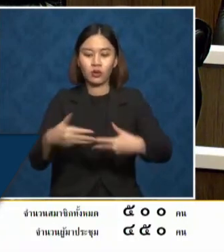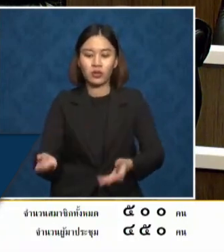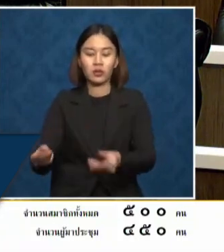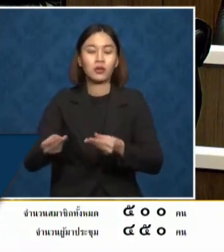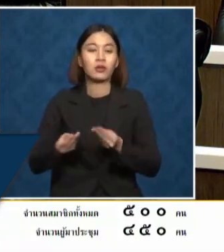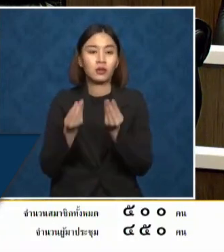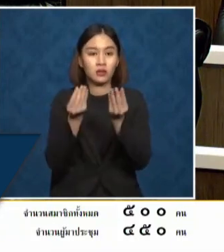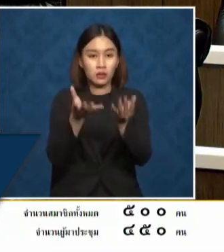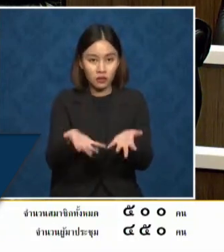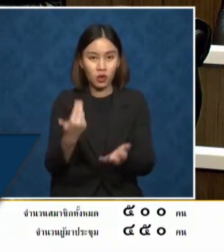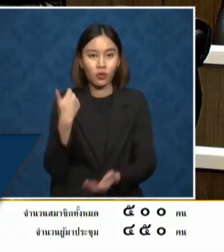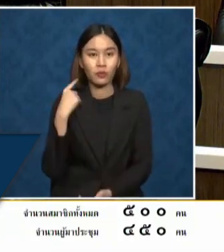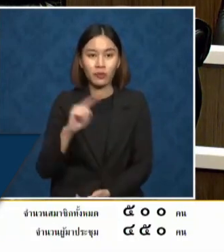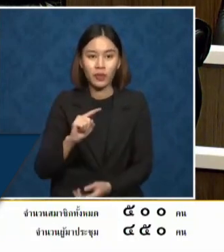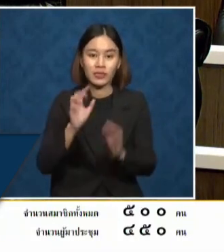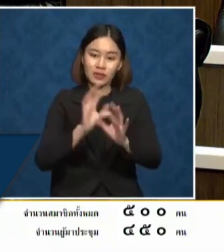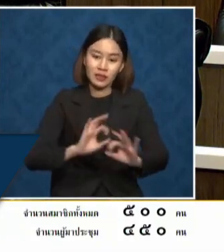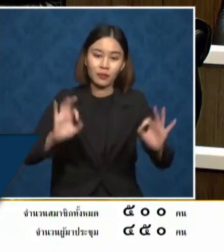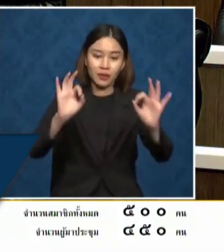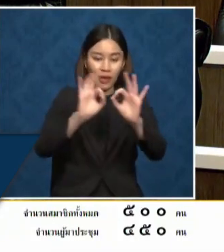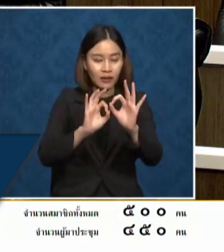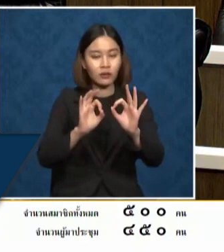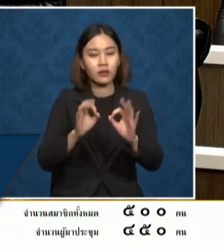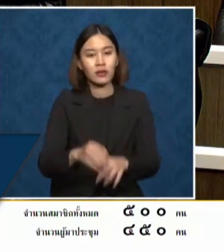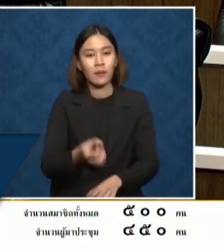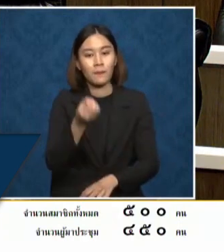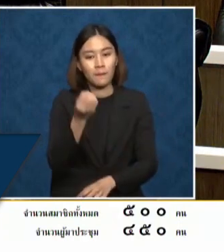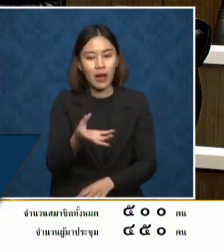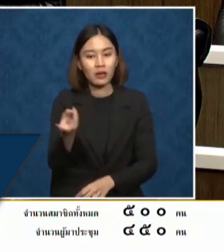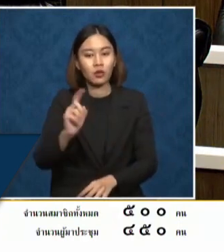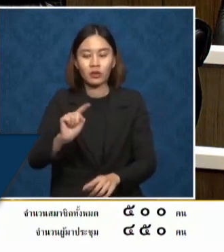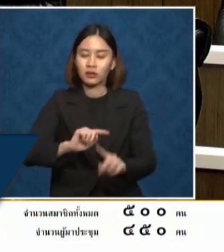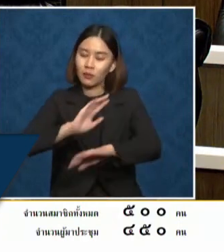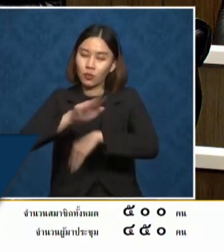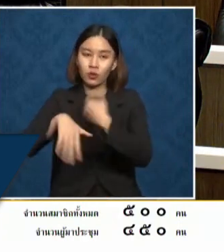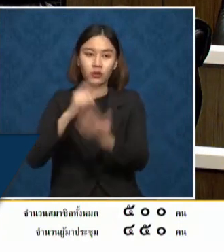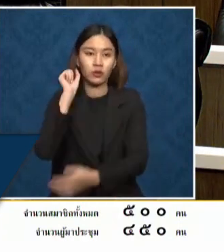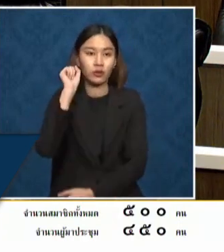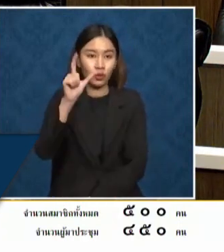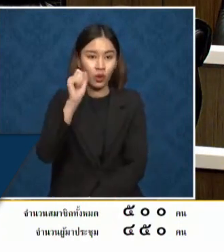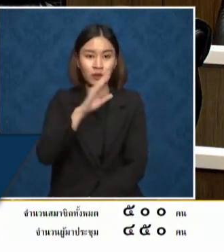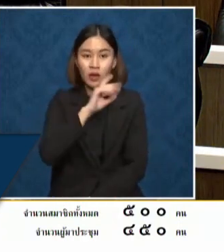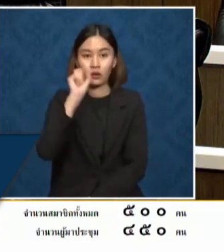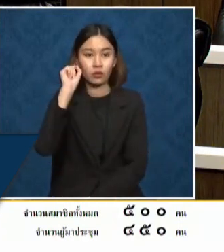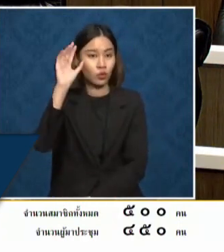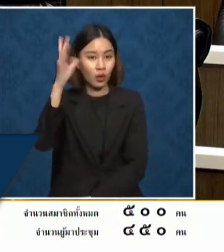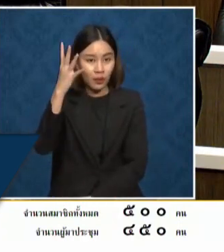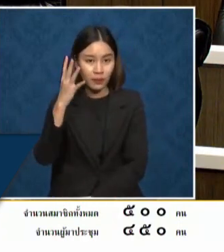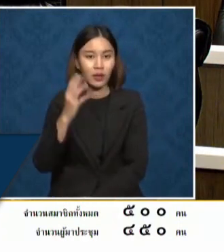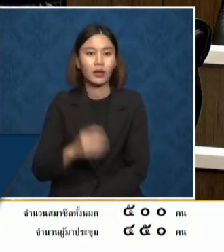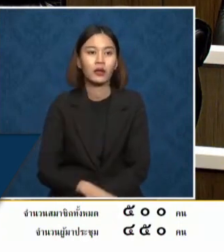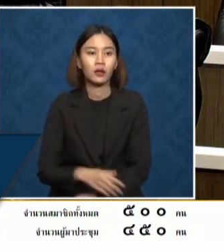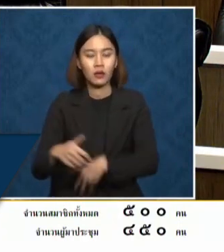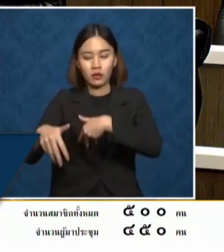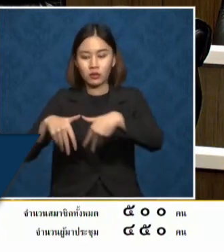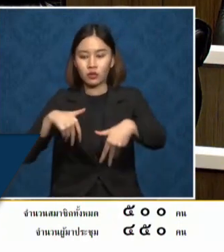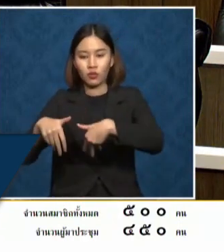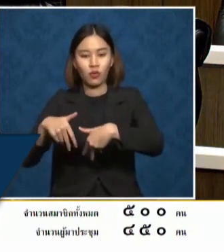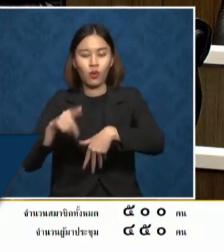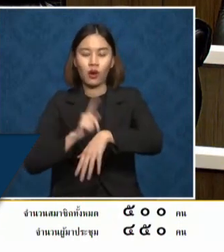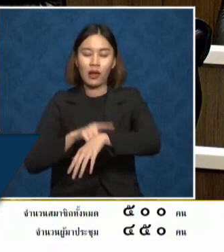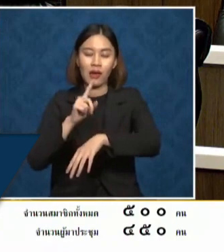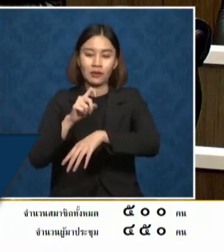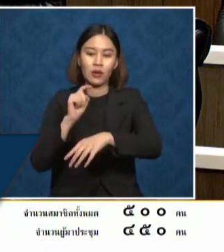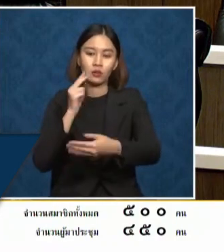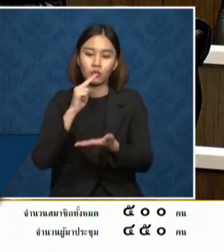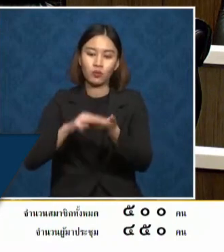มาไม่ว่าจะเป็นเรื่องเล็กเรื่องใหญ่มันคือเรื่องที่มันเร่งด่วนค่ะถ้าหากไม่เร่งด่วนจริงๆไม่จำเป็นจริงๆท้องถิ่นจะไม่ไม่เสียเวลา